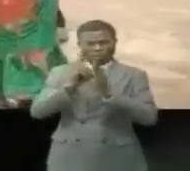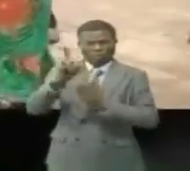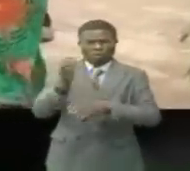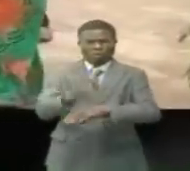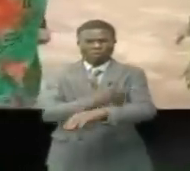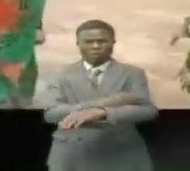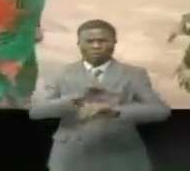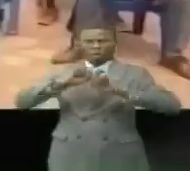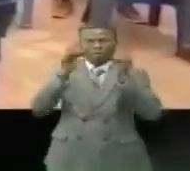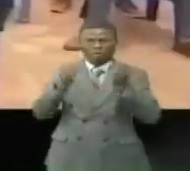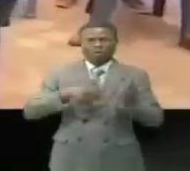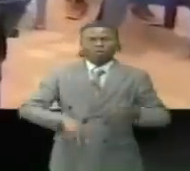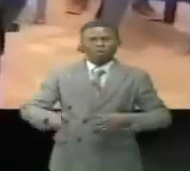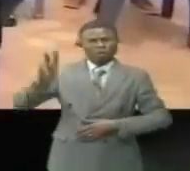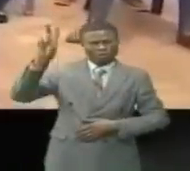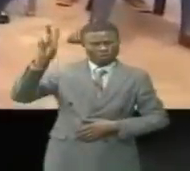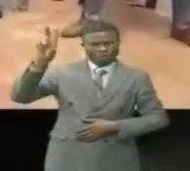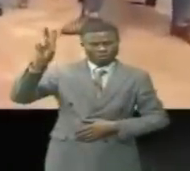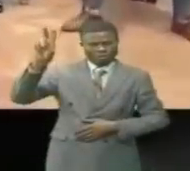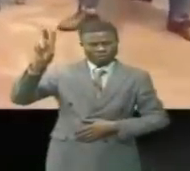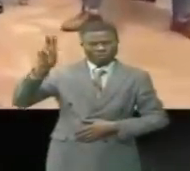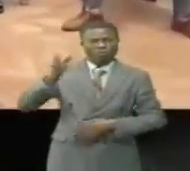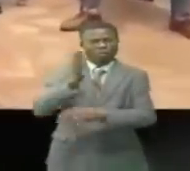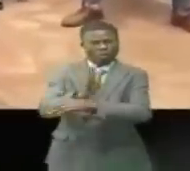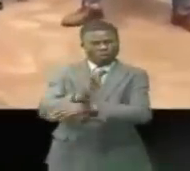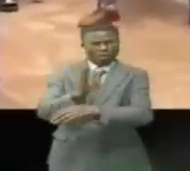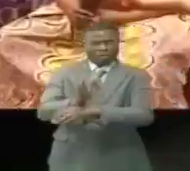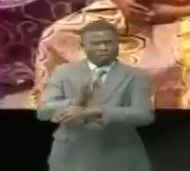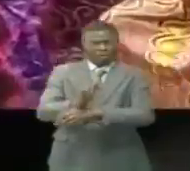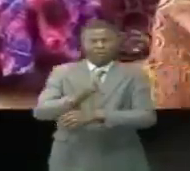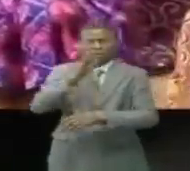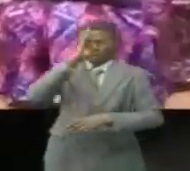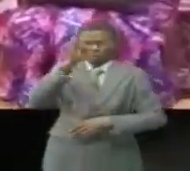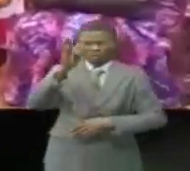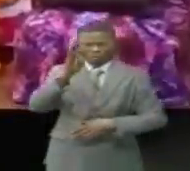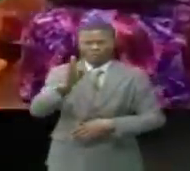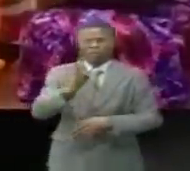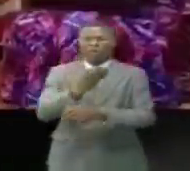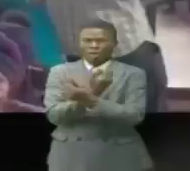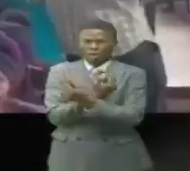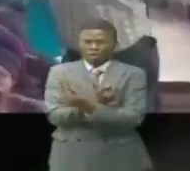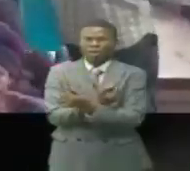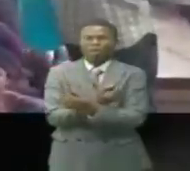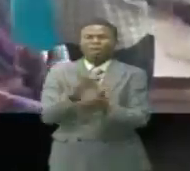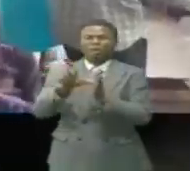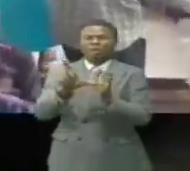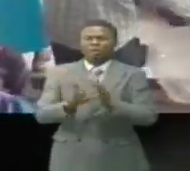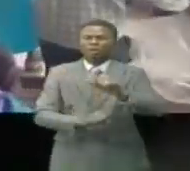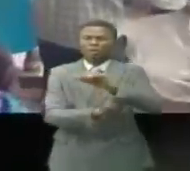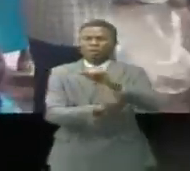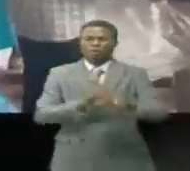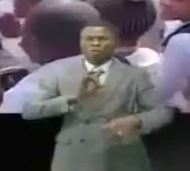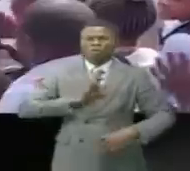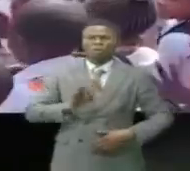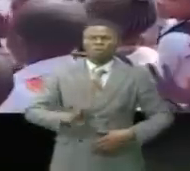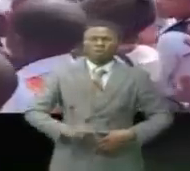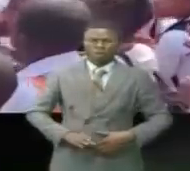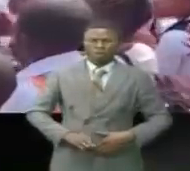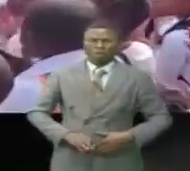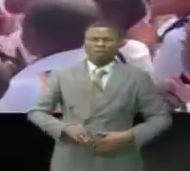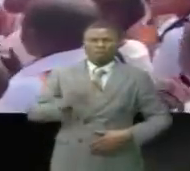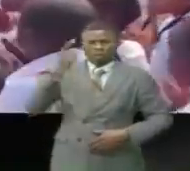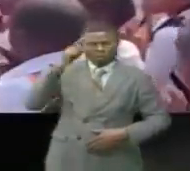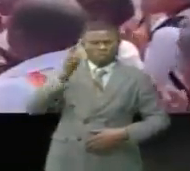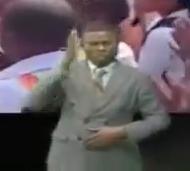progrès social, UDPS, leur conseillant la fidélité et la loyauté au parti, le soutien du président de la République en